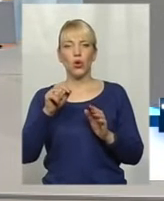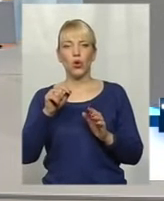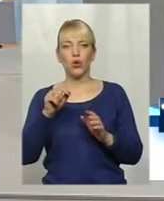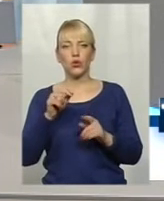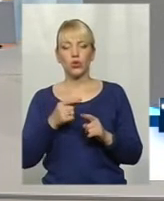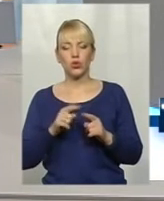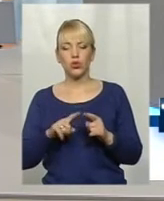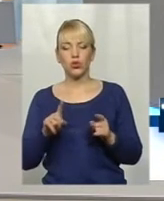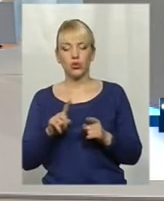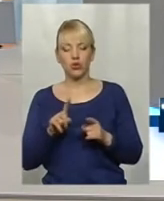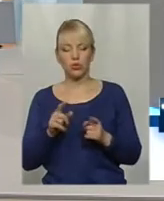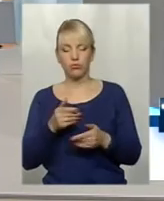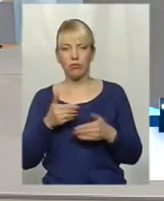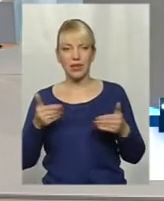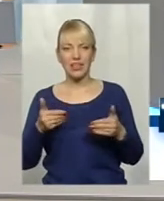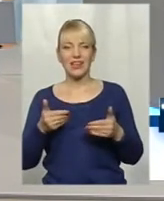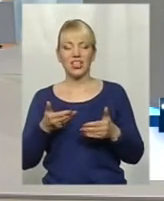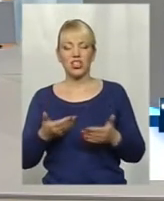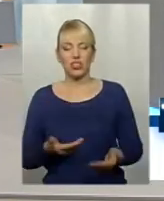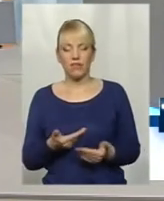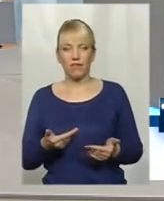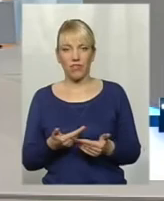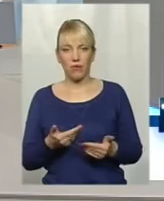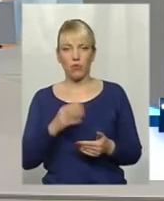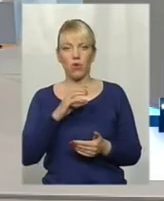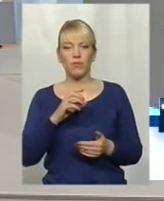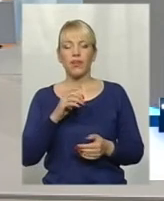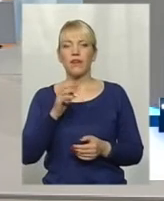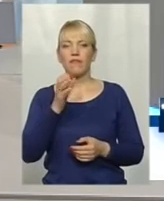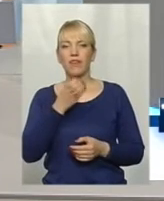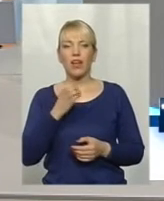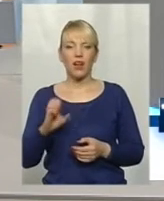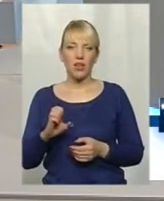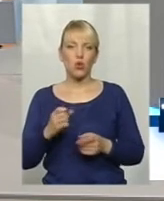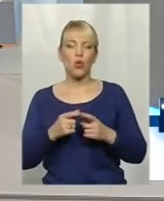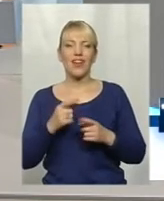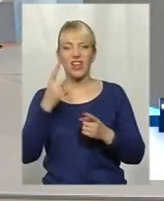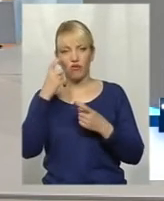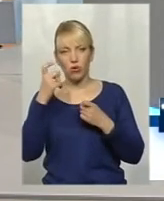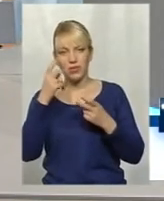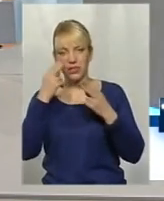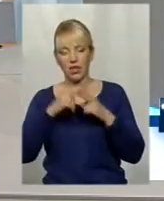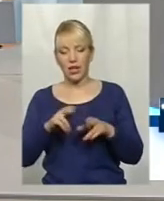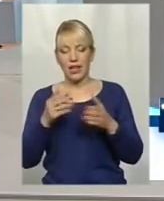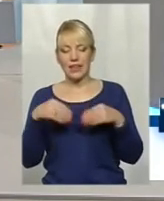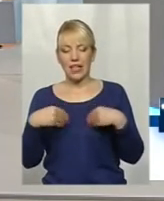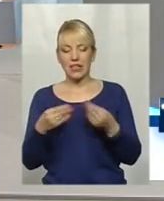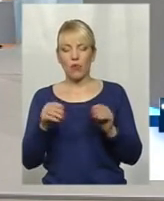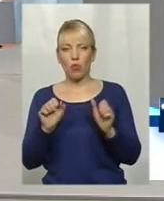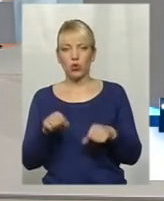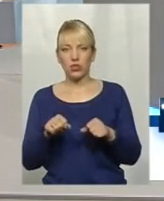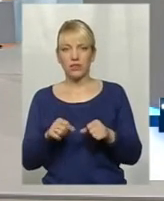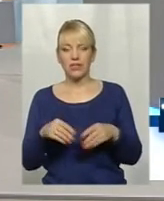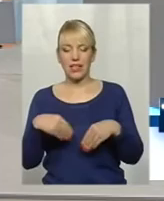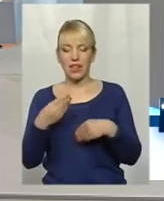в еру інформаційних технологій, дає можливість вирішити там, надати консультацію чи вирішити якесь питання? Я вам